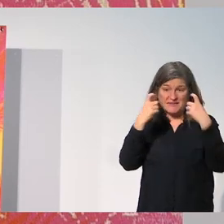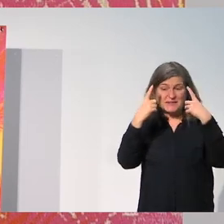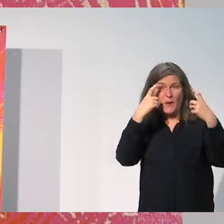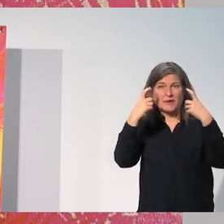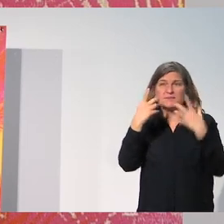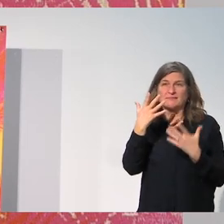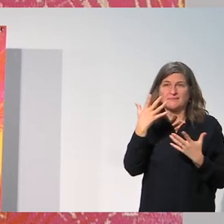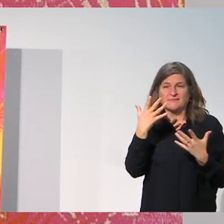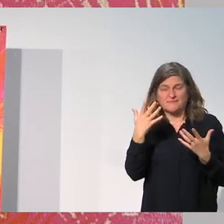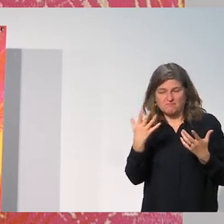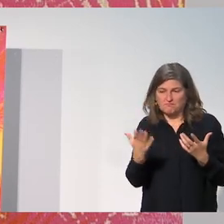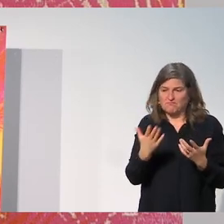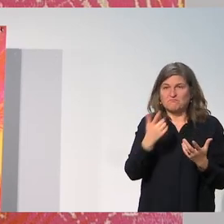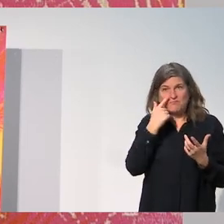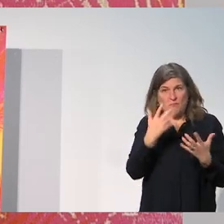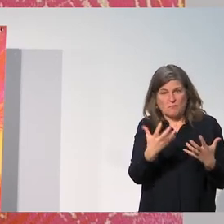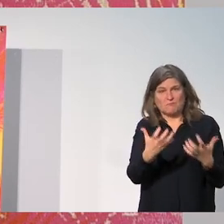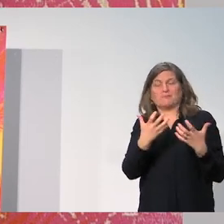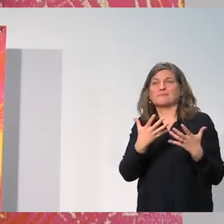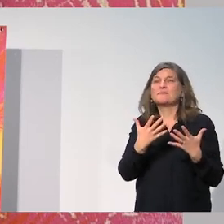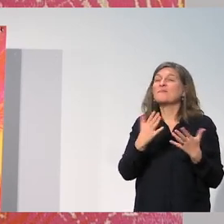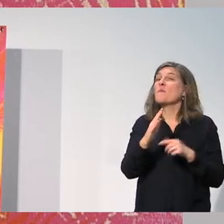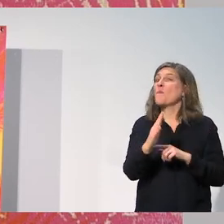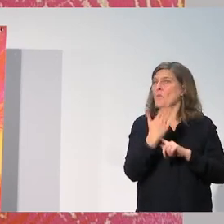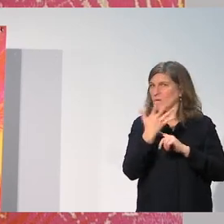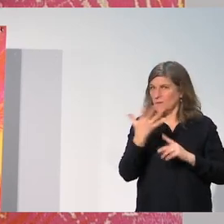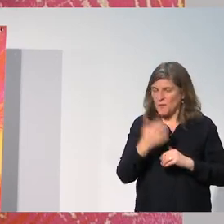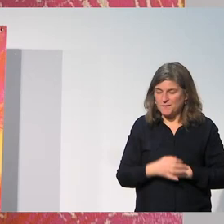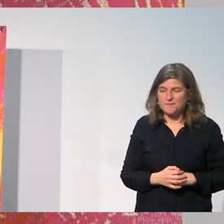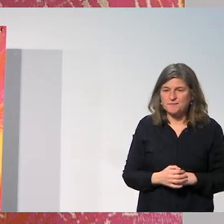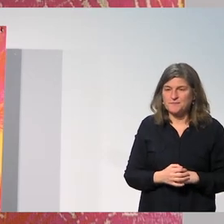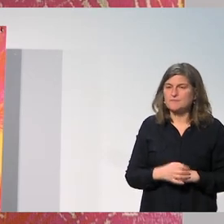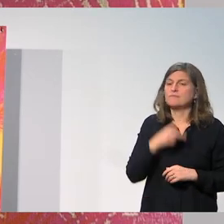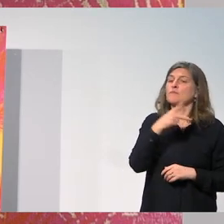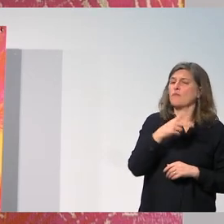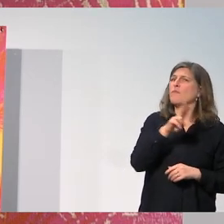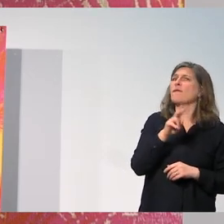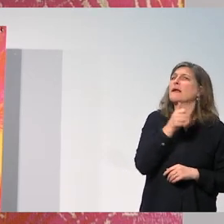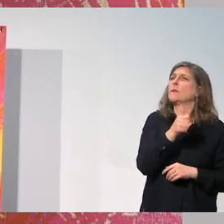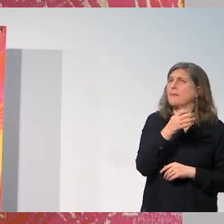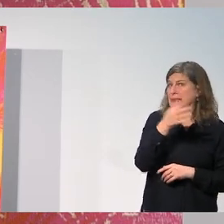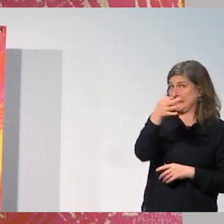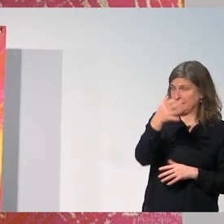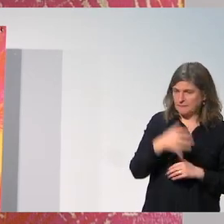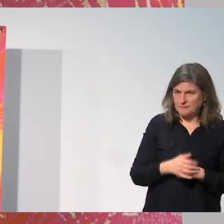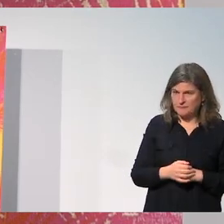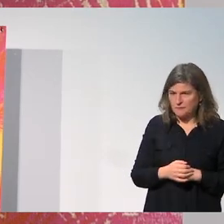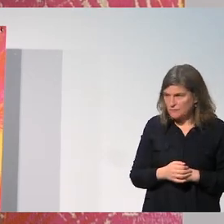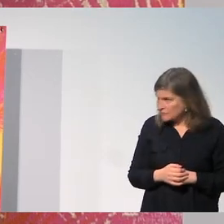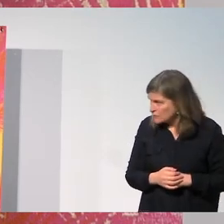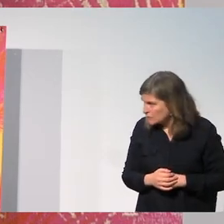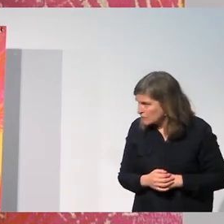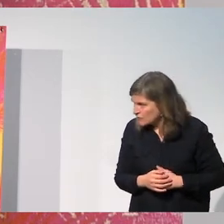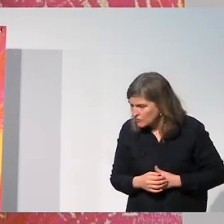d'assez significatif et d'assez parlant, dans le sens où Paul Valéry nous dit... On me voit